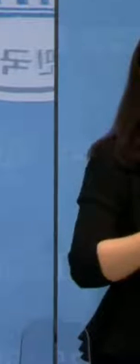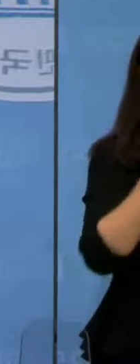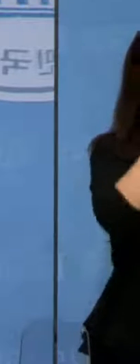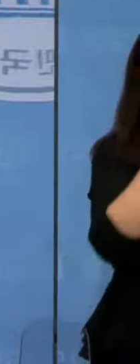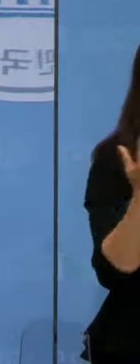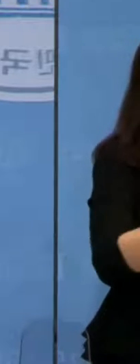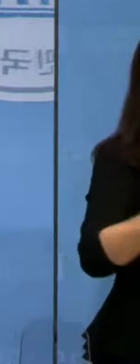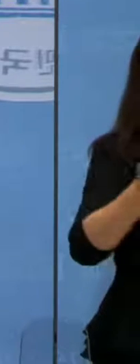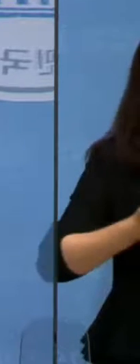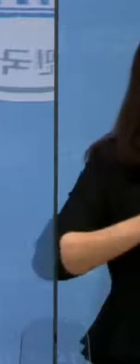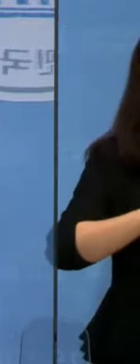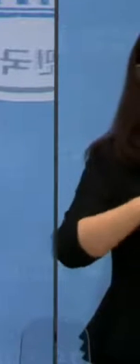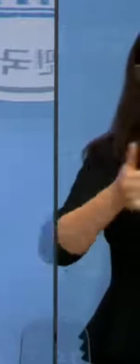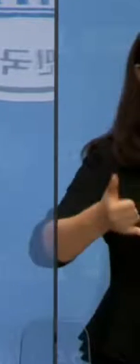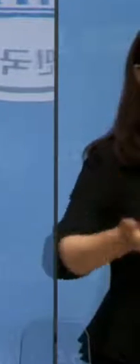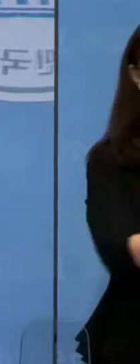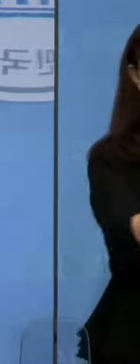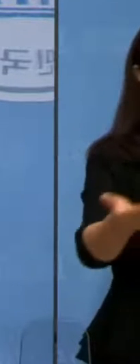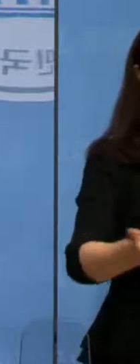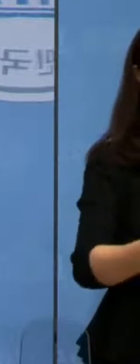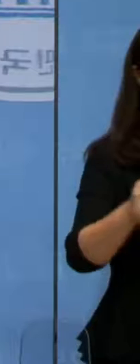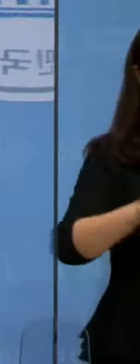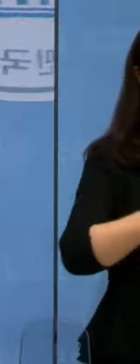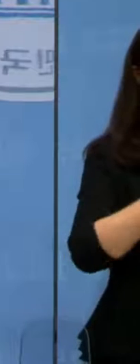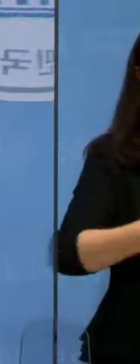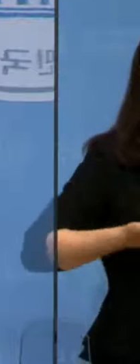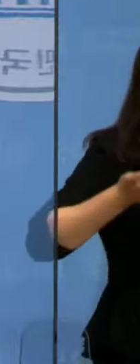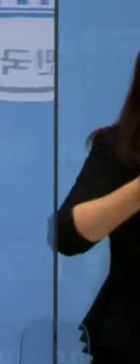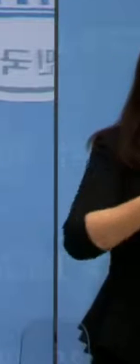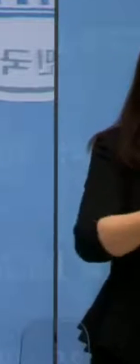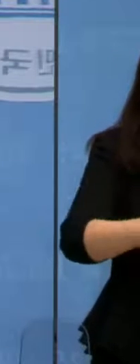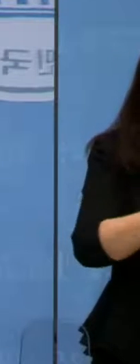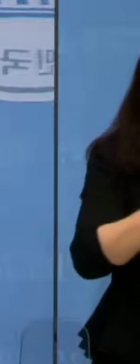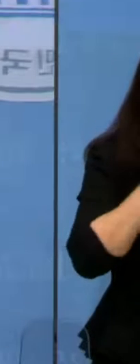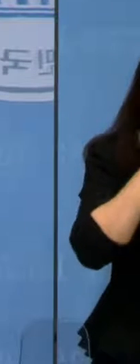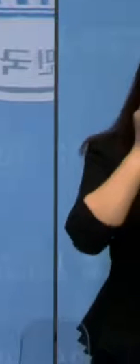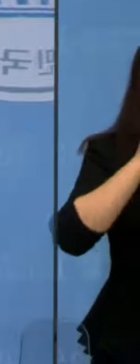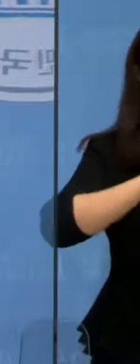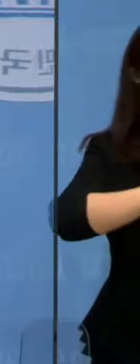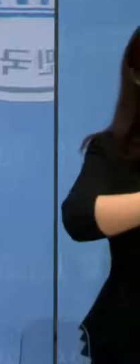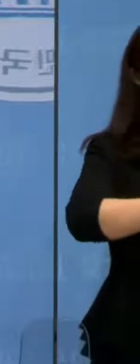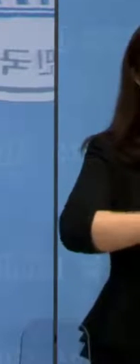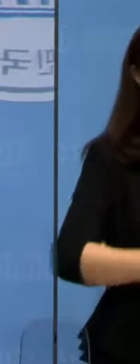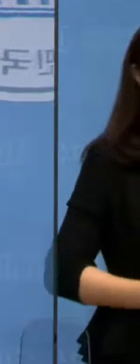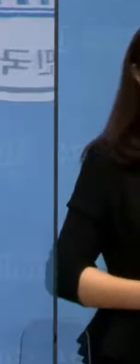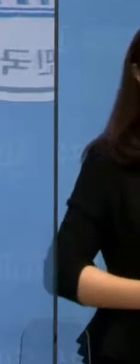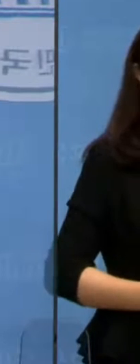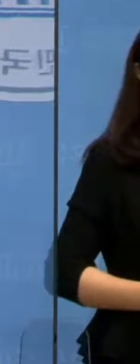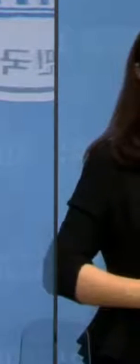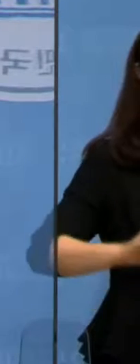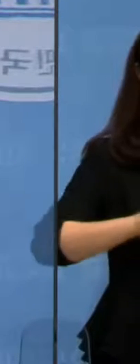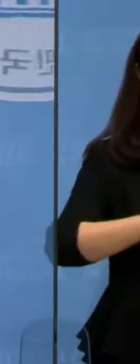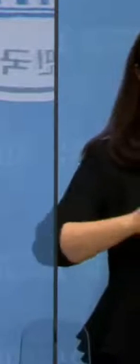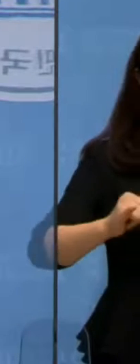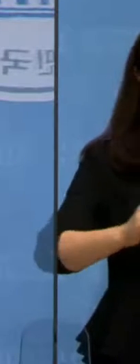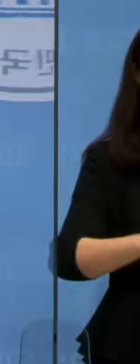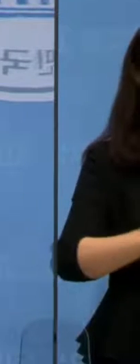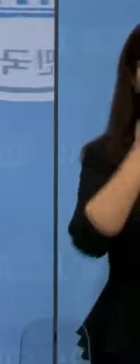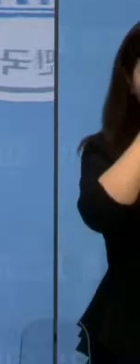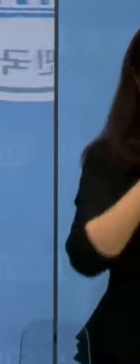여러분께 보답드리기 위해서 열심히 노력하겠습니다. 국민과 당원을 위한 봉사자를 자처하면서